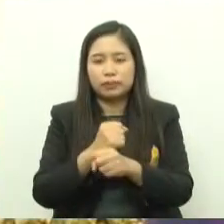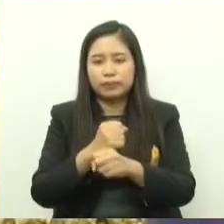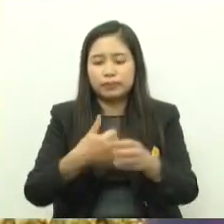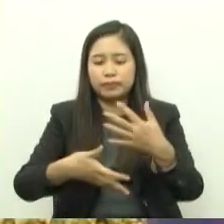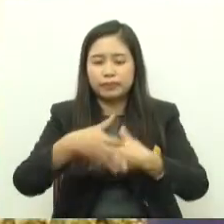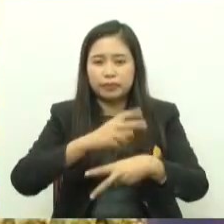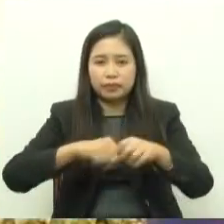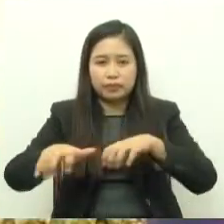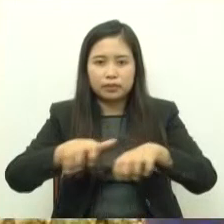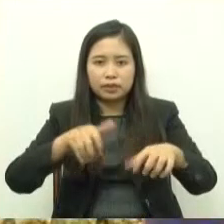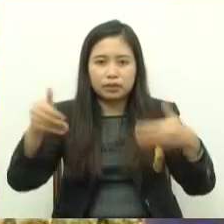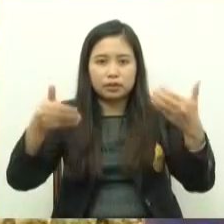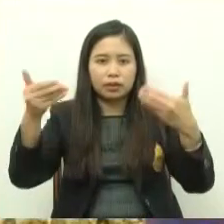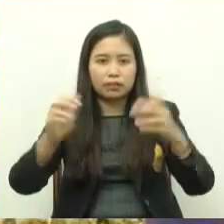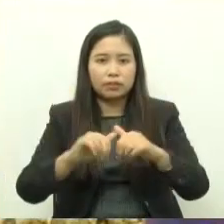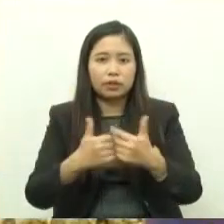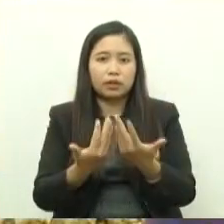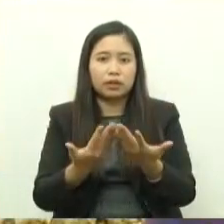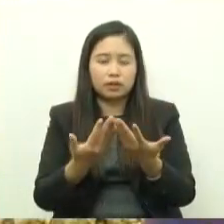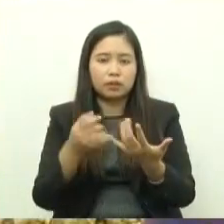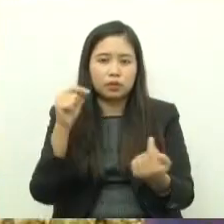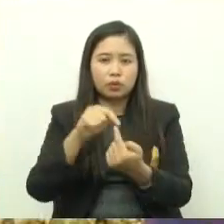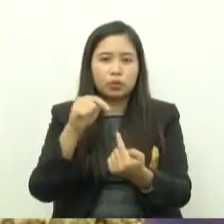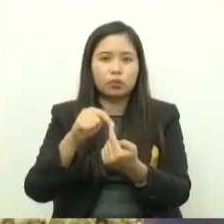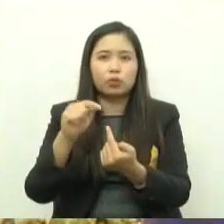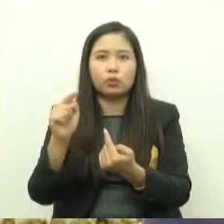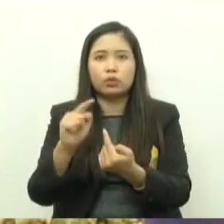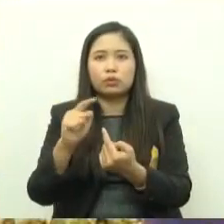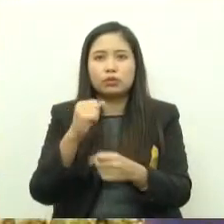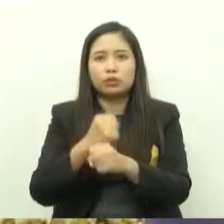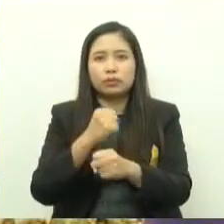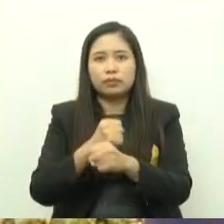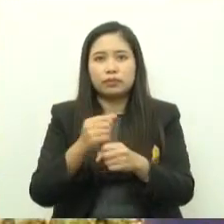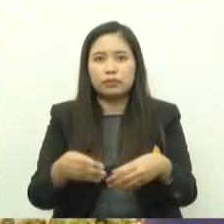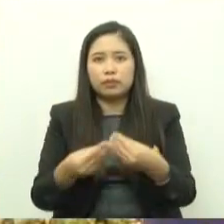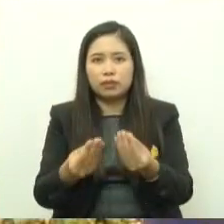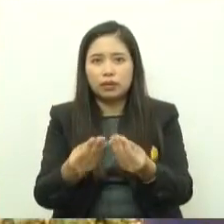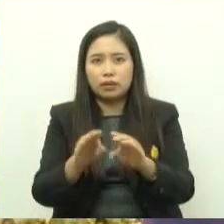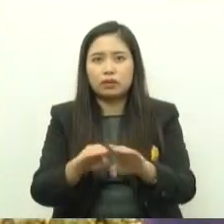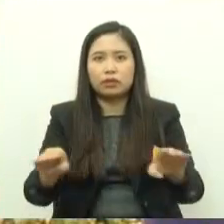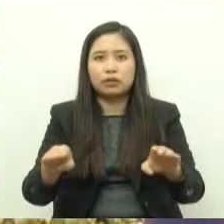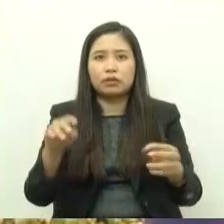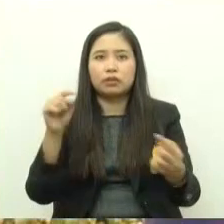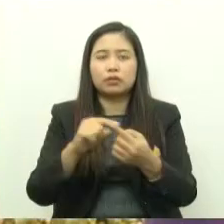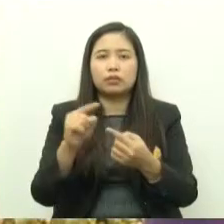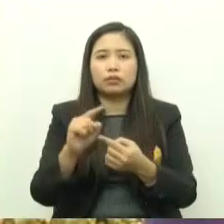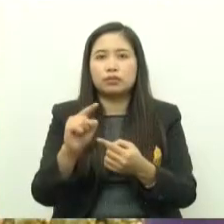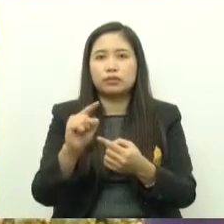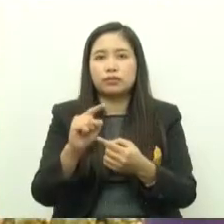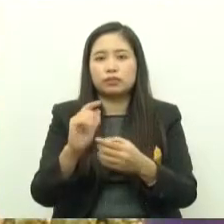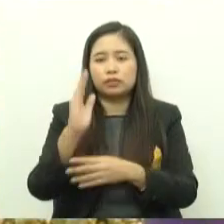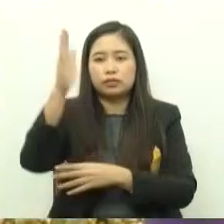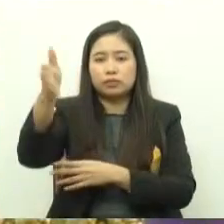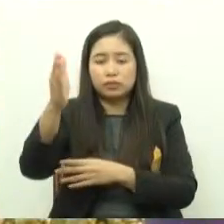การจัดงานอย่างไรให้มันตอบโจทย์ในเรื่องของการสร้างเด็กนไทยนะครับให้เป็นซอพในอนาคต